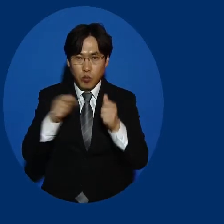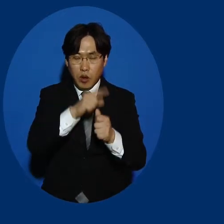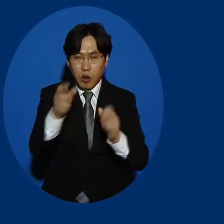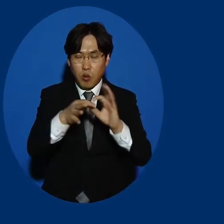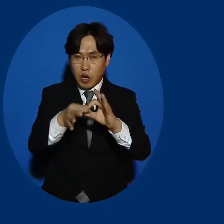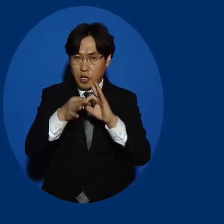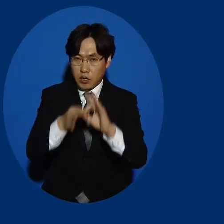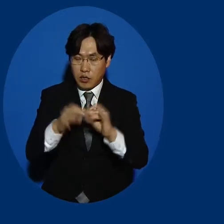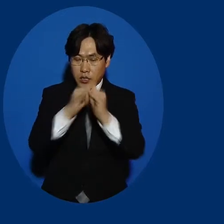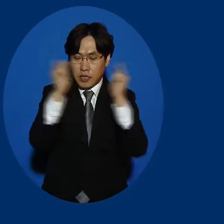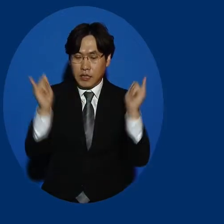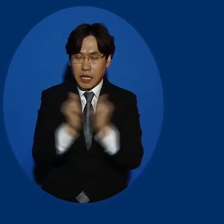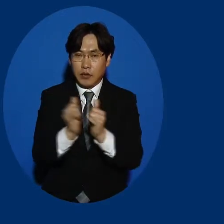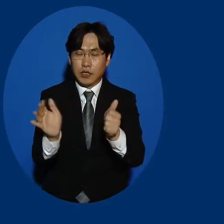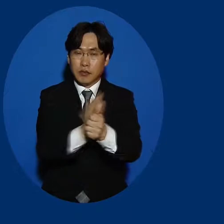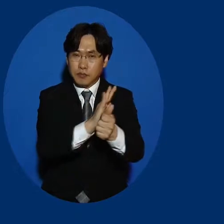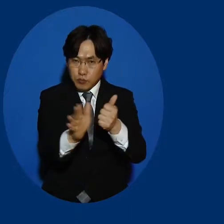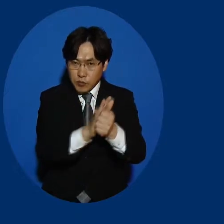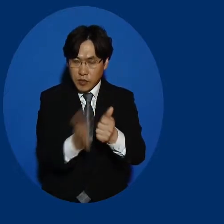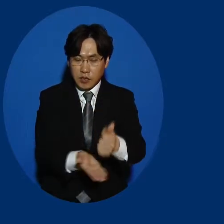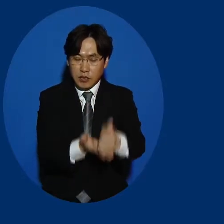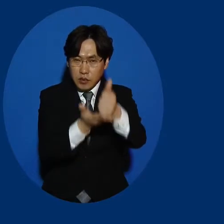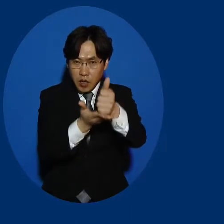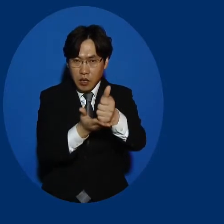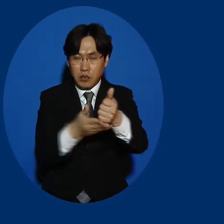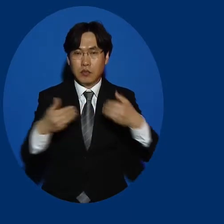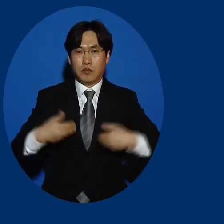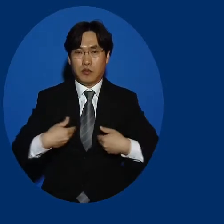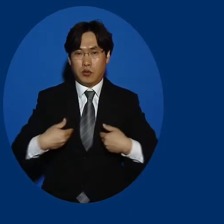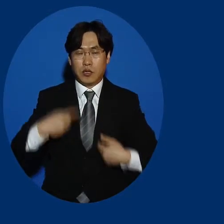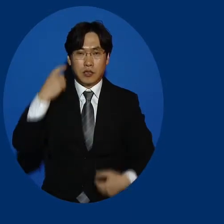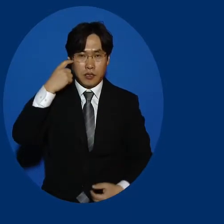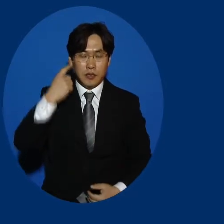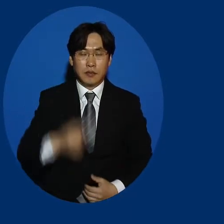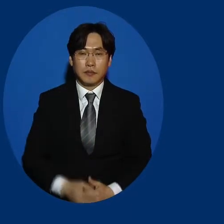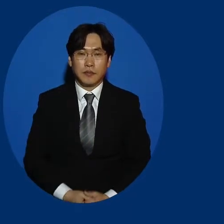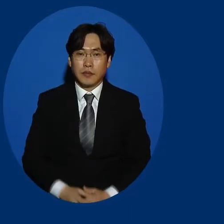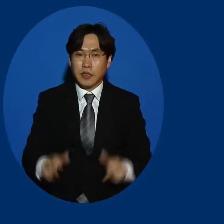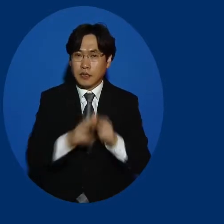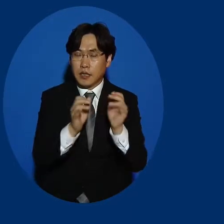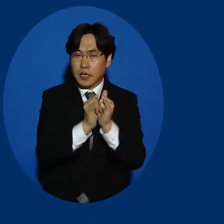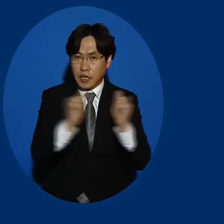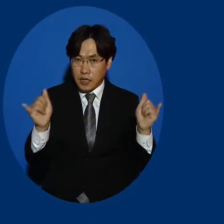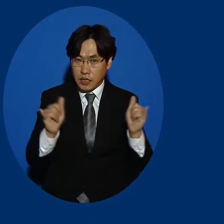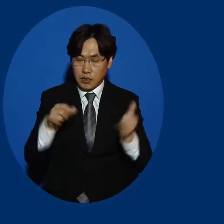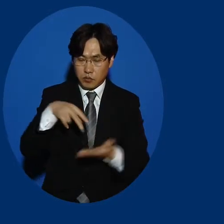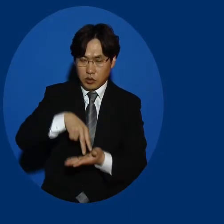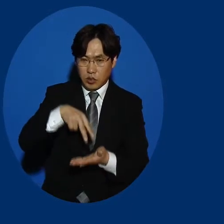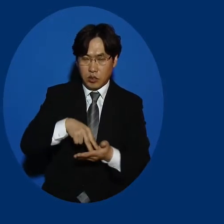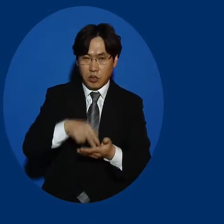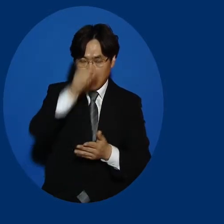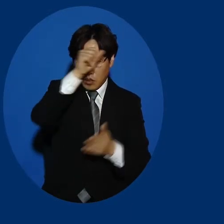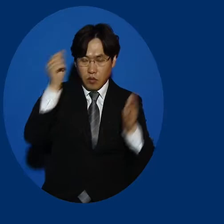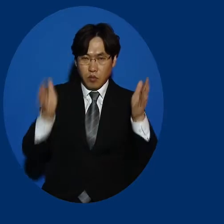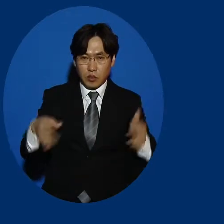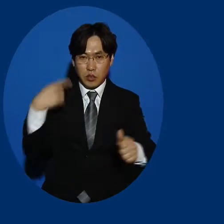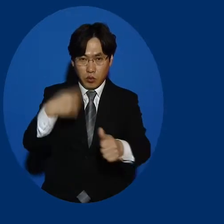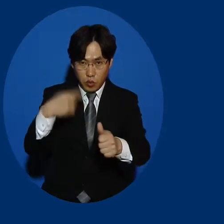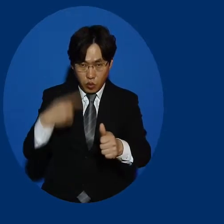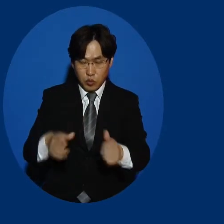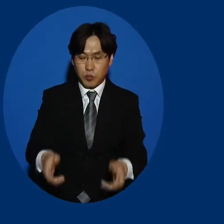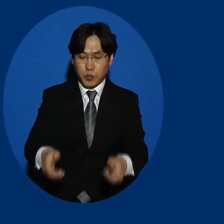또 그에 따른 사회적 대우가 있어야 한다고 생각합니다. 장애인들도 평생 교육을